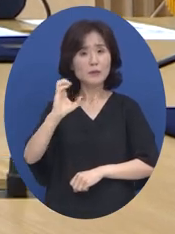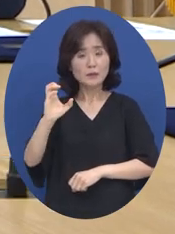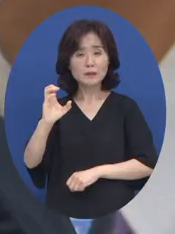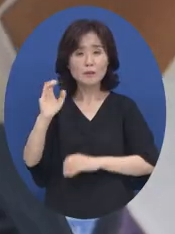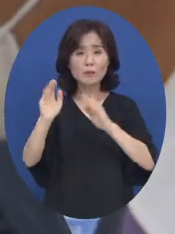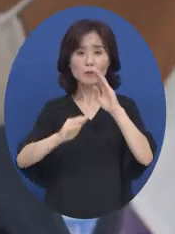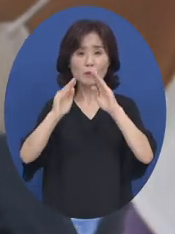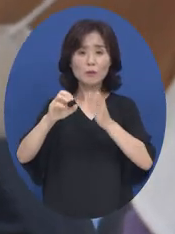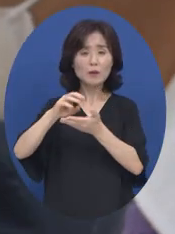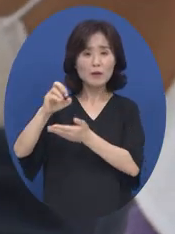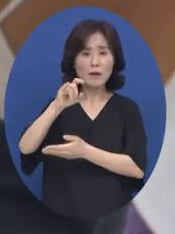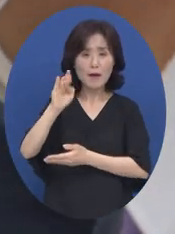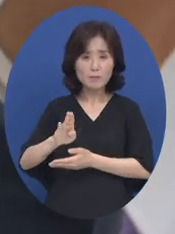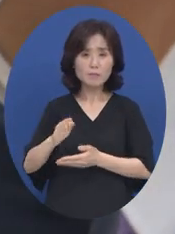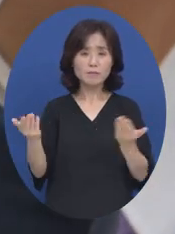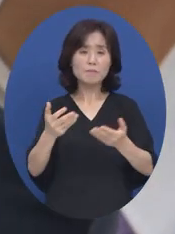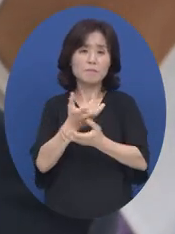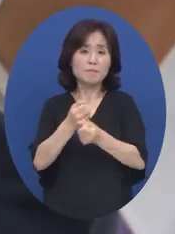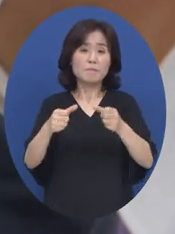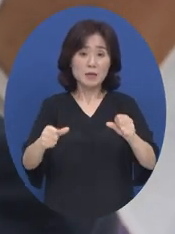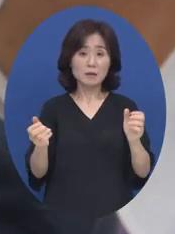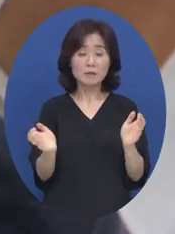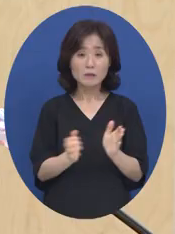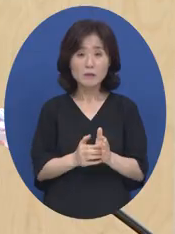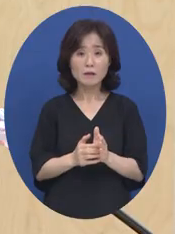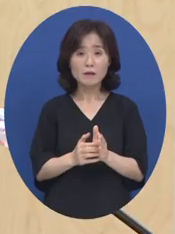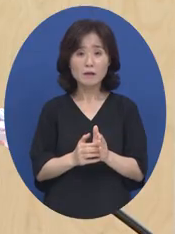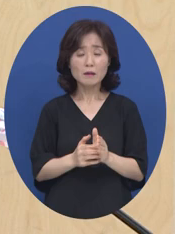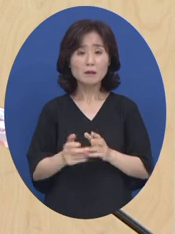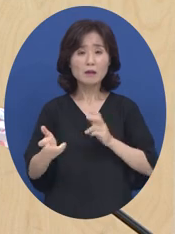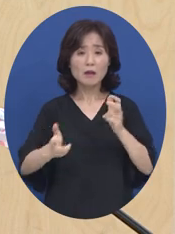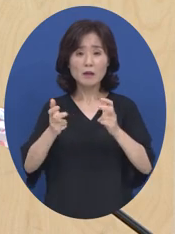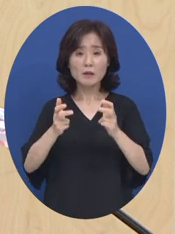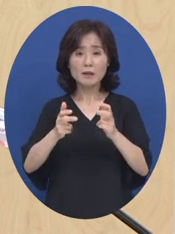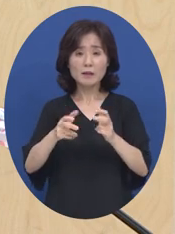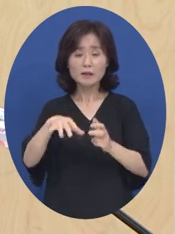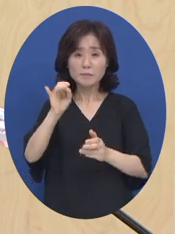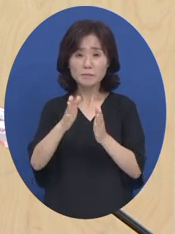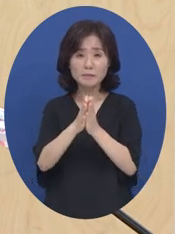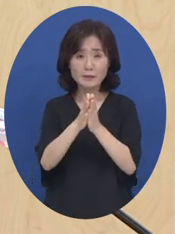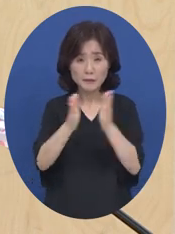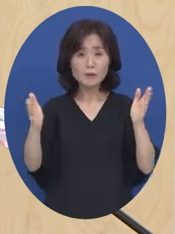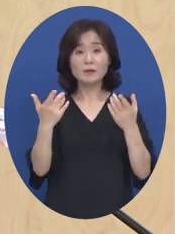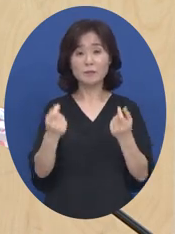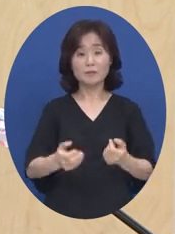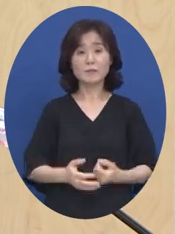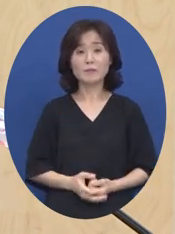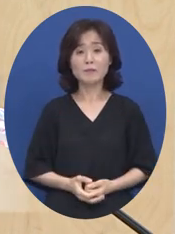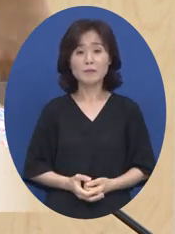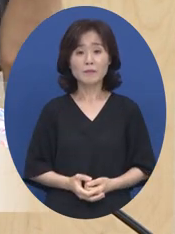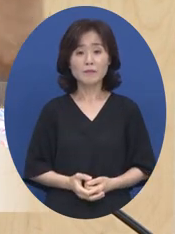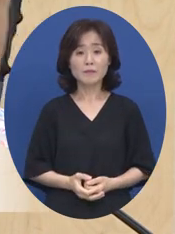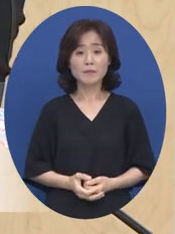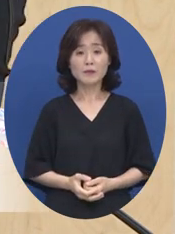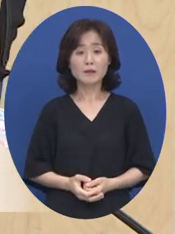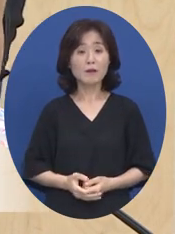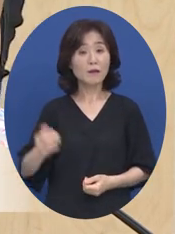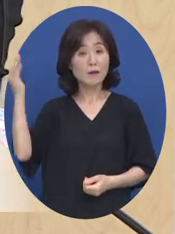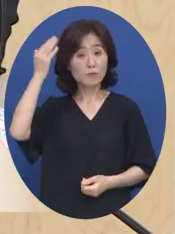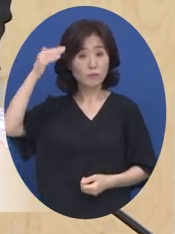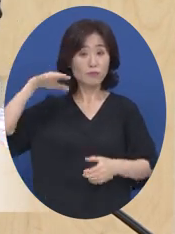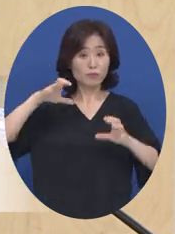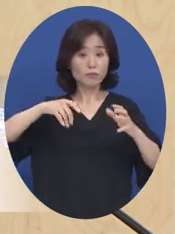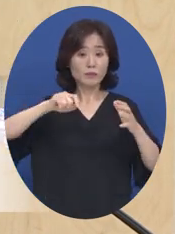협약을 체결했습니다. 공공배달앱 사업에 본격적인 첫 발을 내디딘 겁니다. 적어도